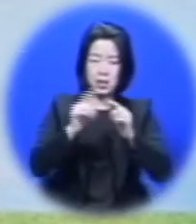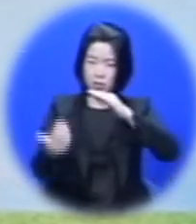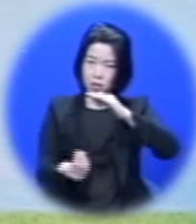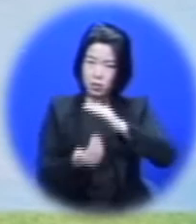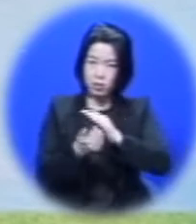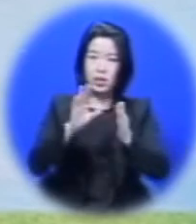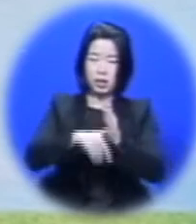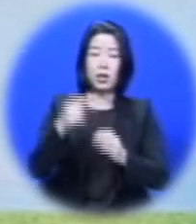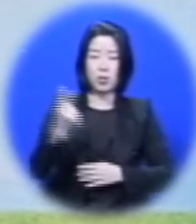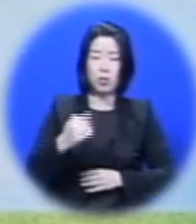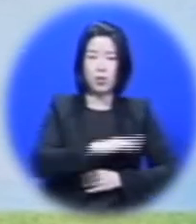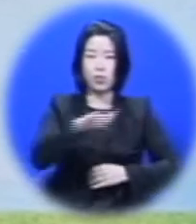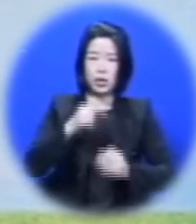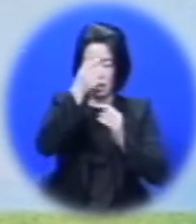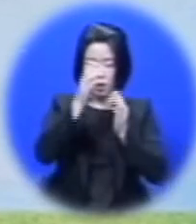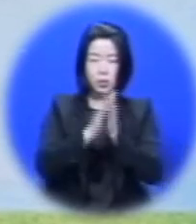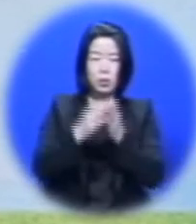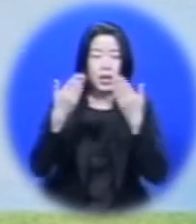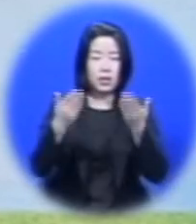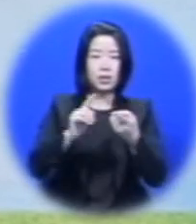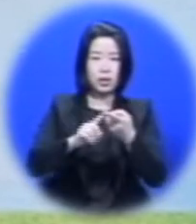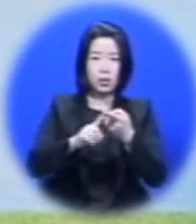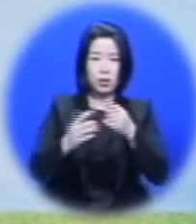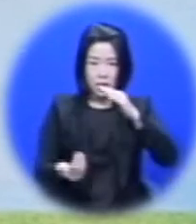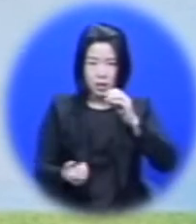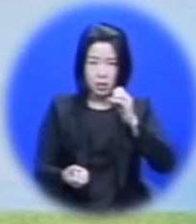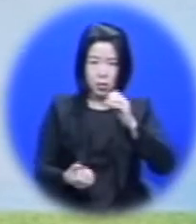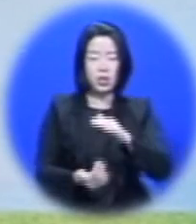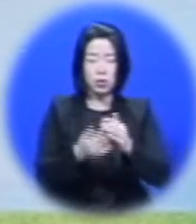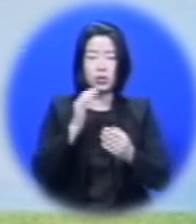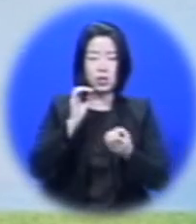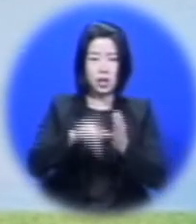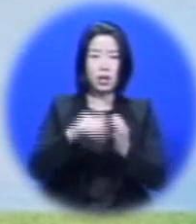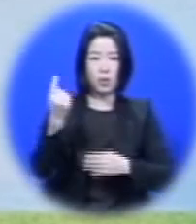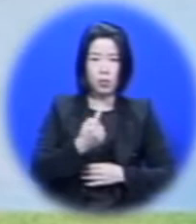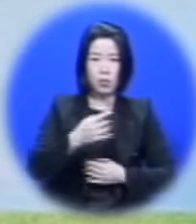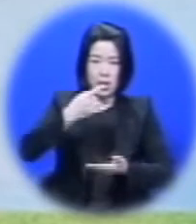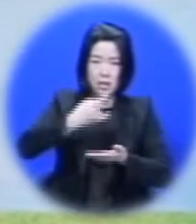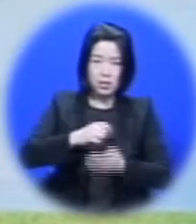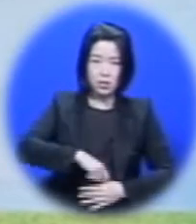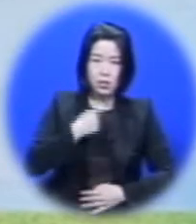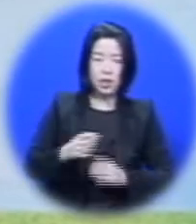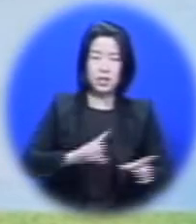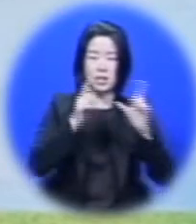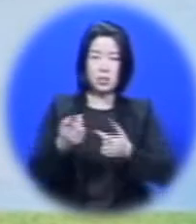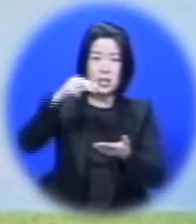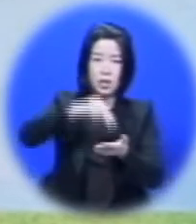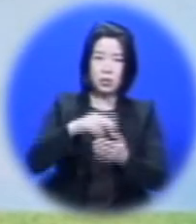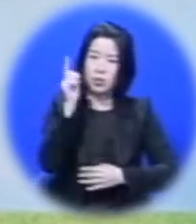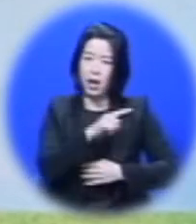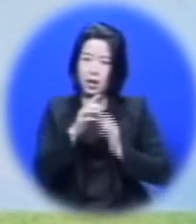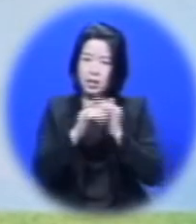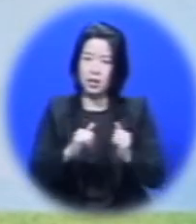것이고 우리가 기도한 대로 이루어지는 날이 올 것이고 의롭게 사는 자가 하나님이 반드시 세워주시고 악한 자가